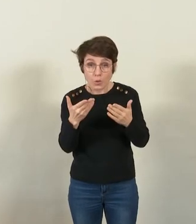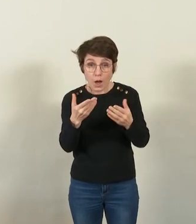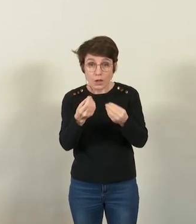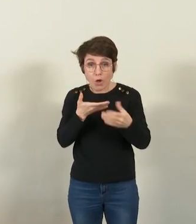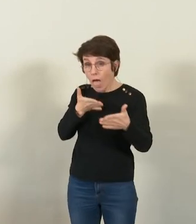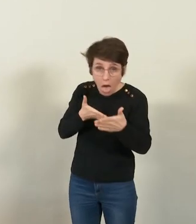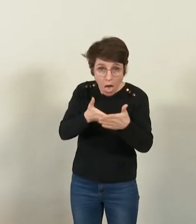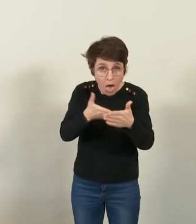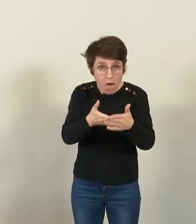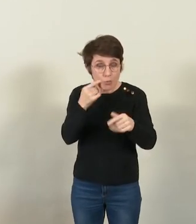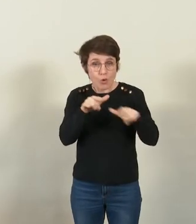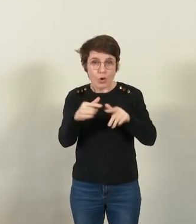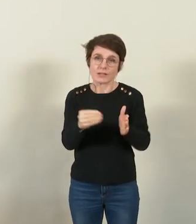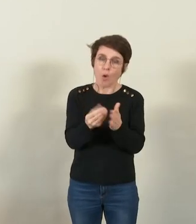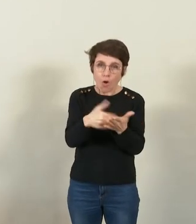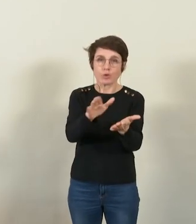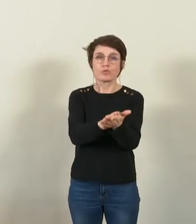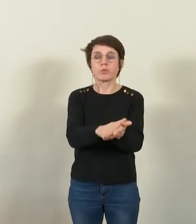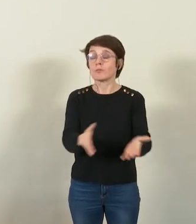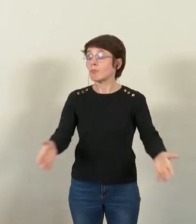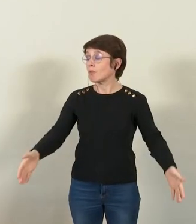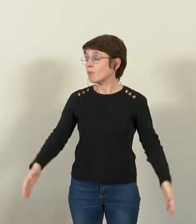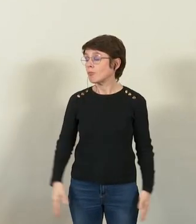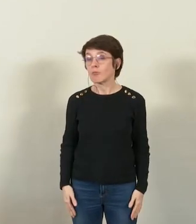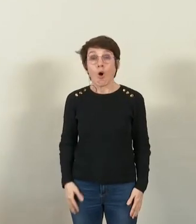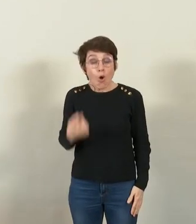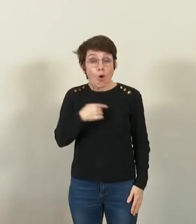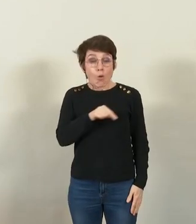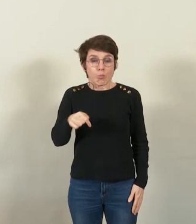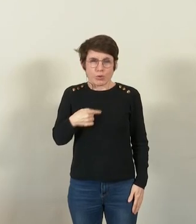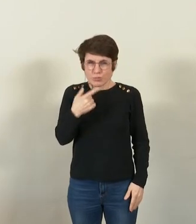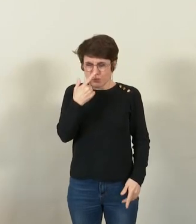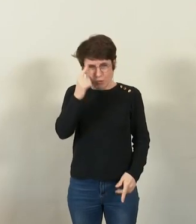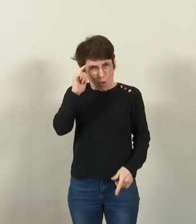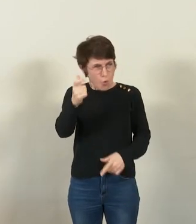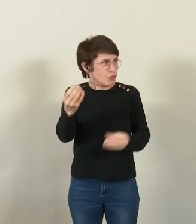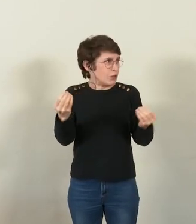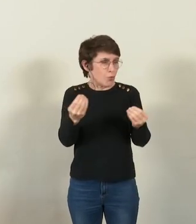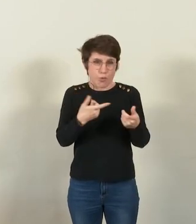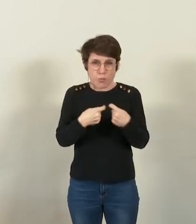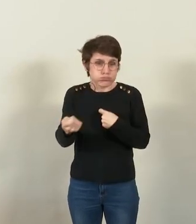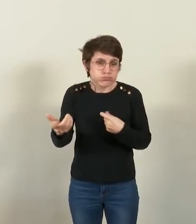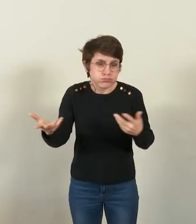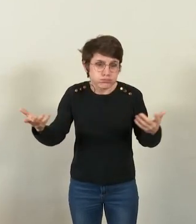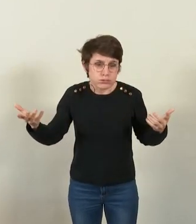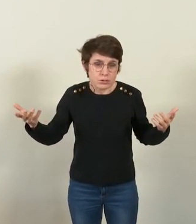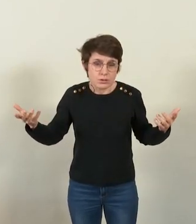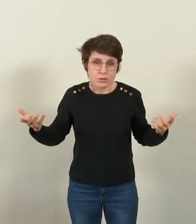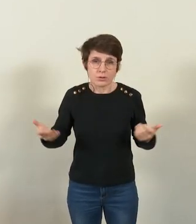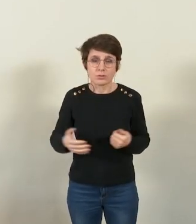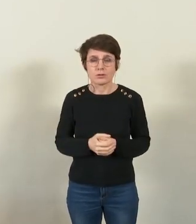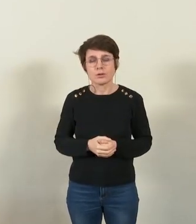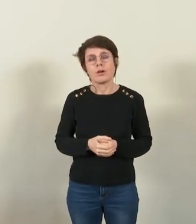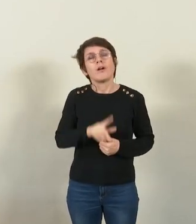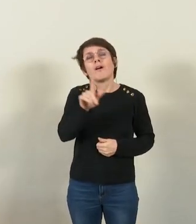à la location c'est ça ça ça ça nous paraît tout à fait logique et imparable bien sûr que nous